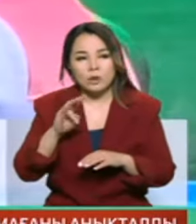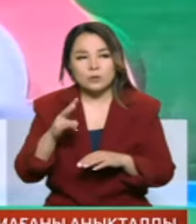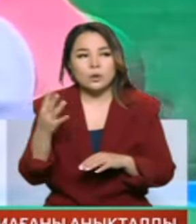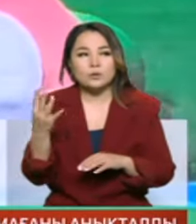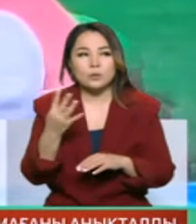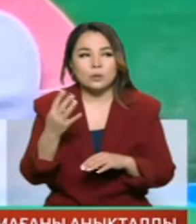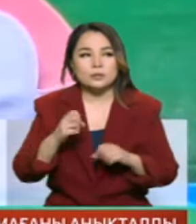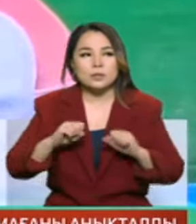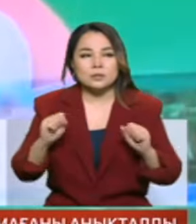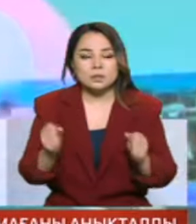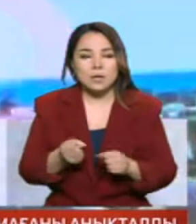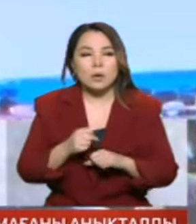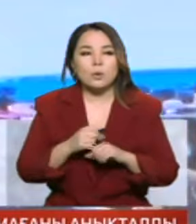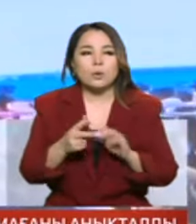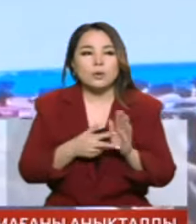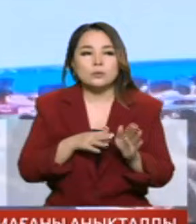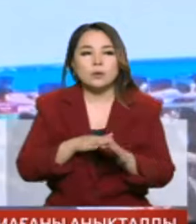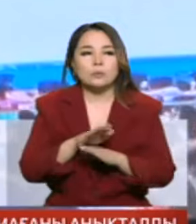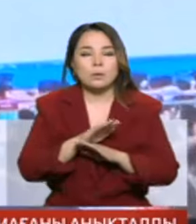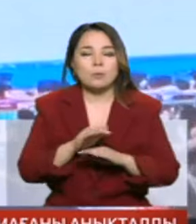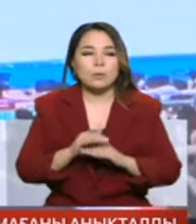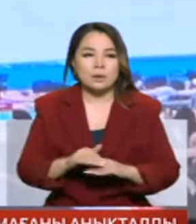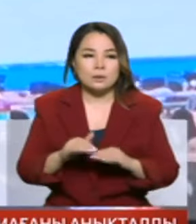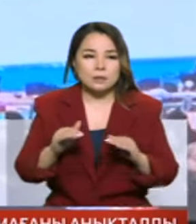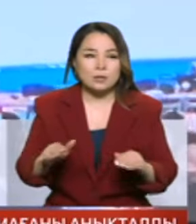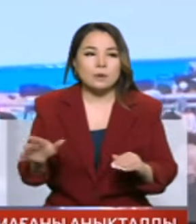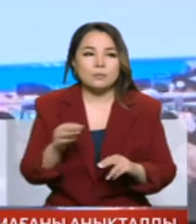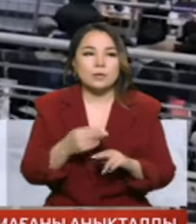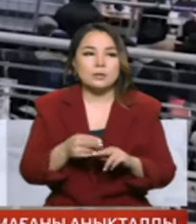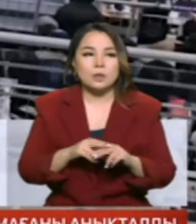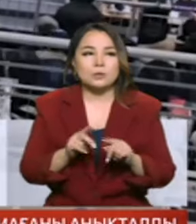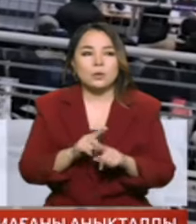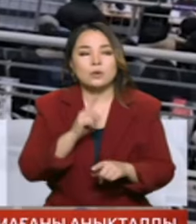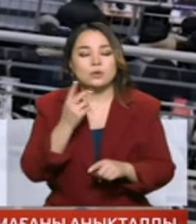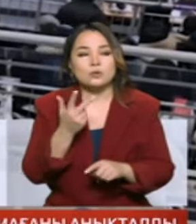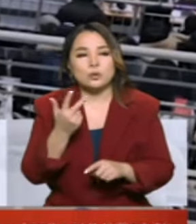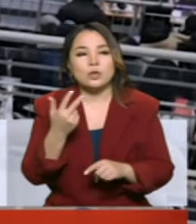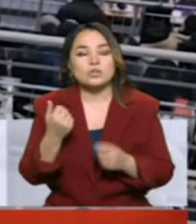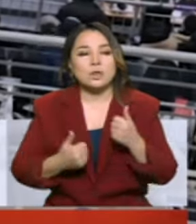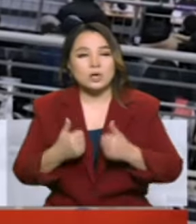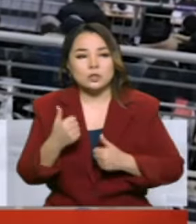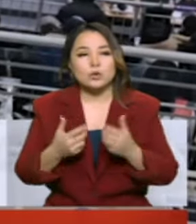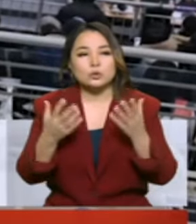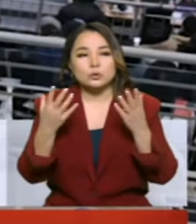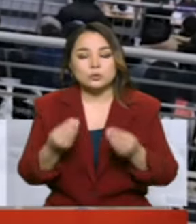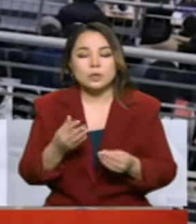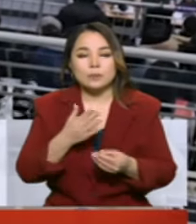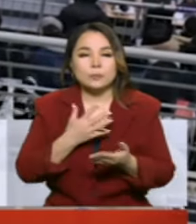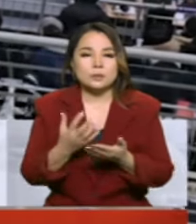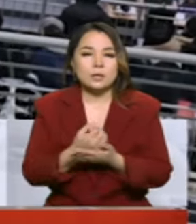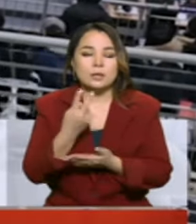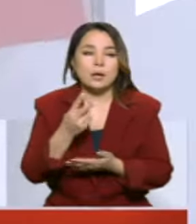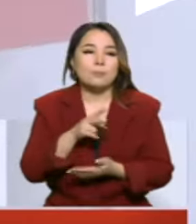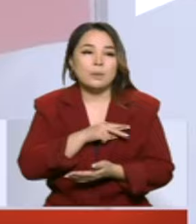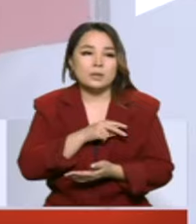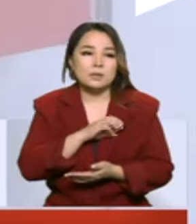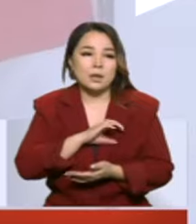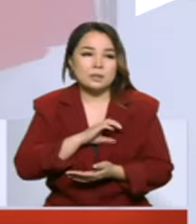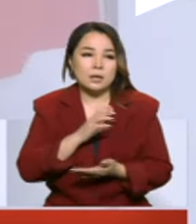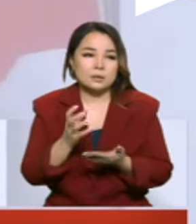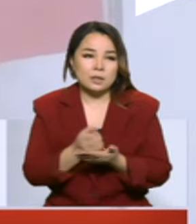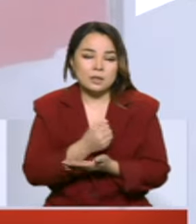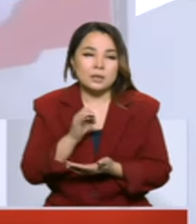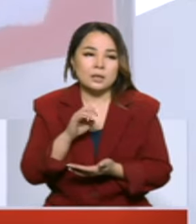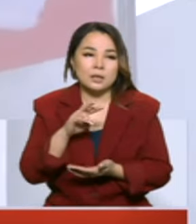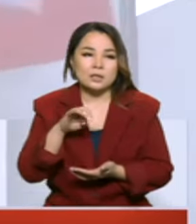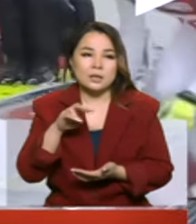4-ші қысқы жас өспірімдер олимпиада ойындарында бізде 3-ші жарыс күні. Біздің қоржымызда 2 медаль бар. Илья